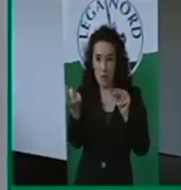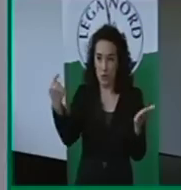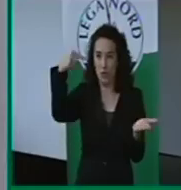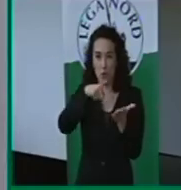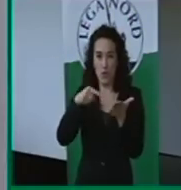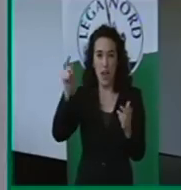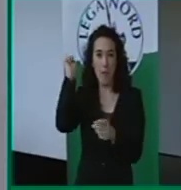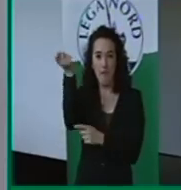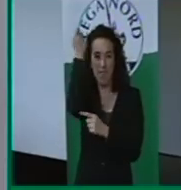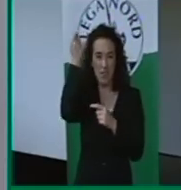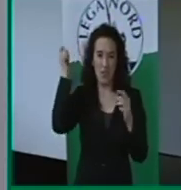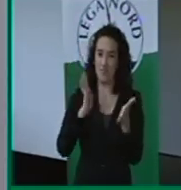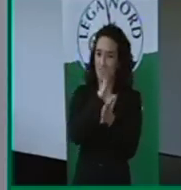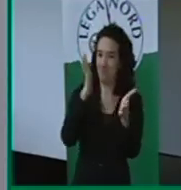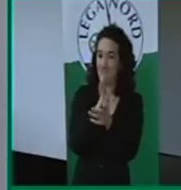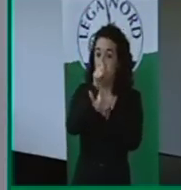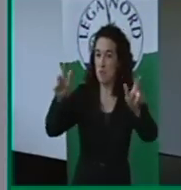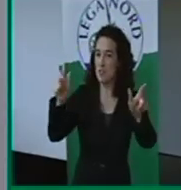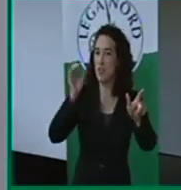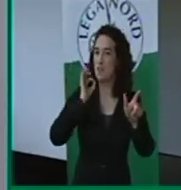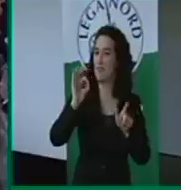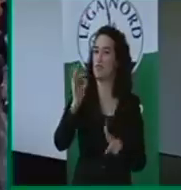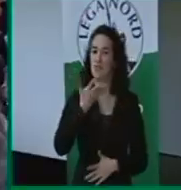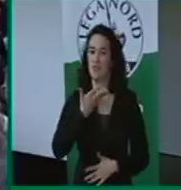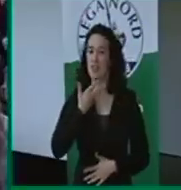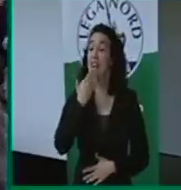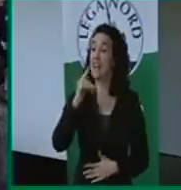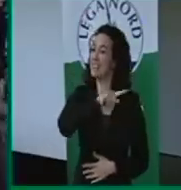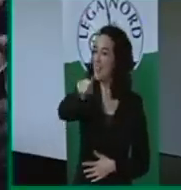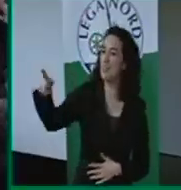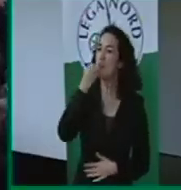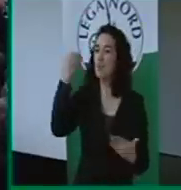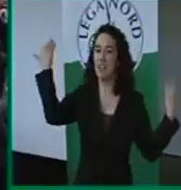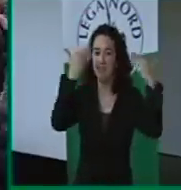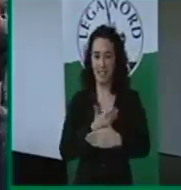vittoria di chi ha ragione Grazie a tutti Buona serata Grazie a